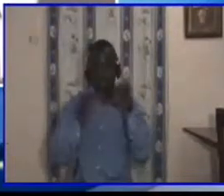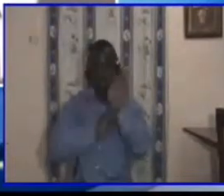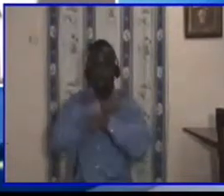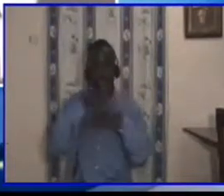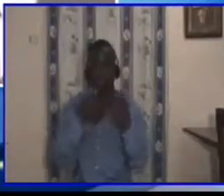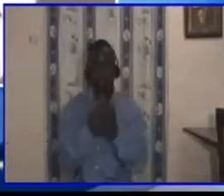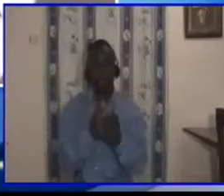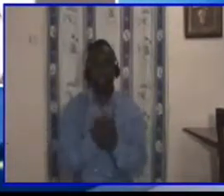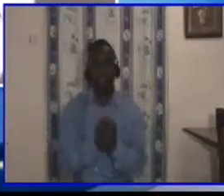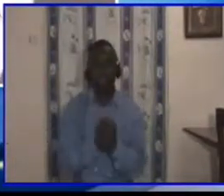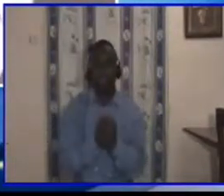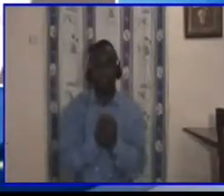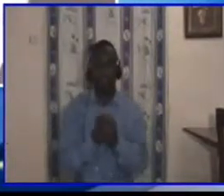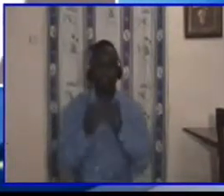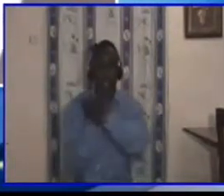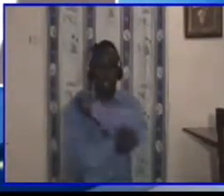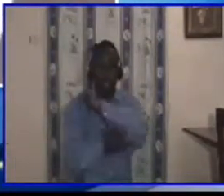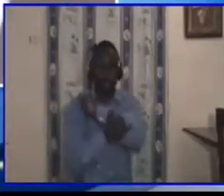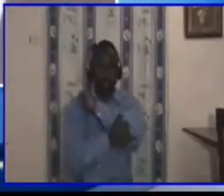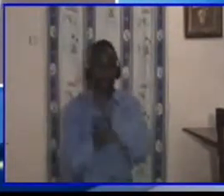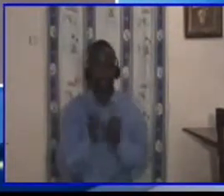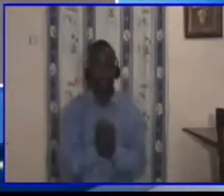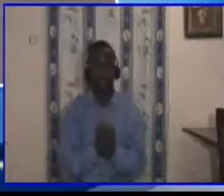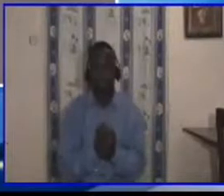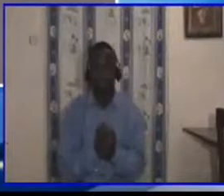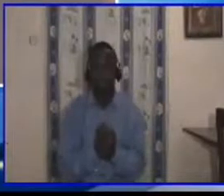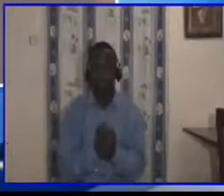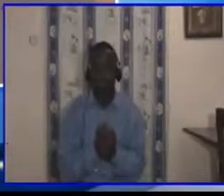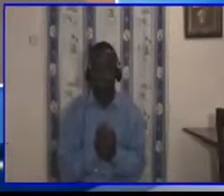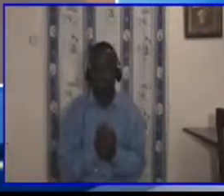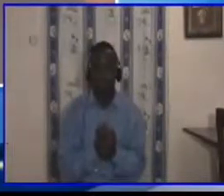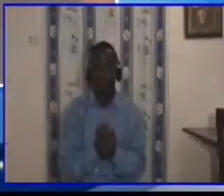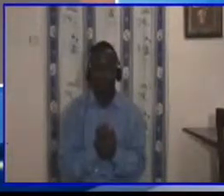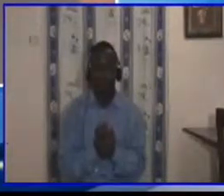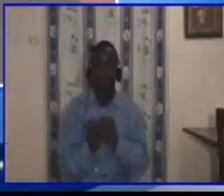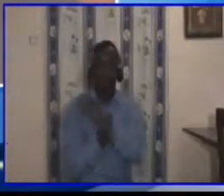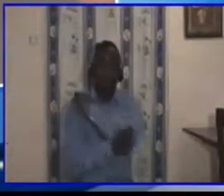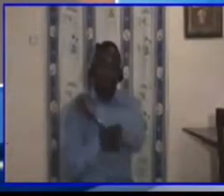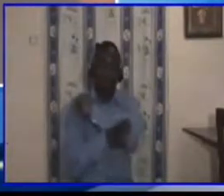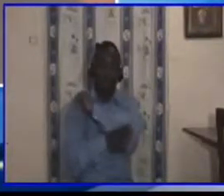lo spirito santo è caduto su tutti i continenti